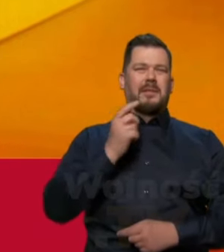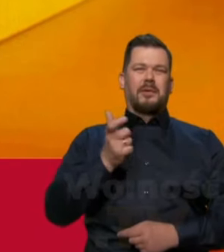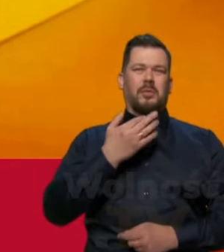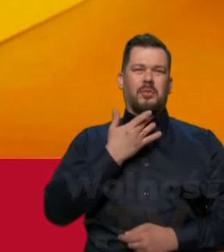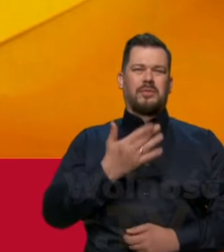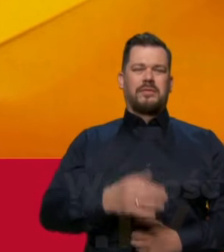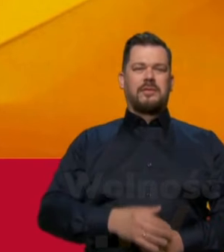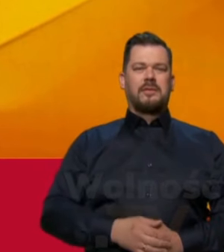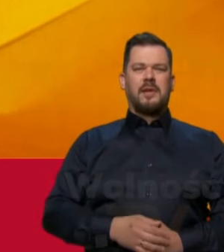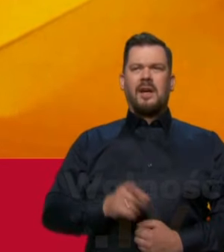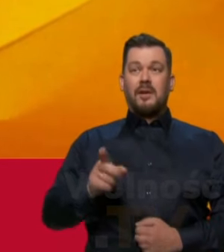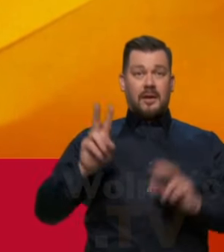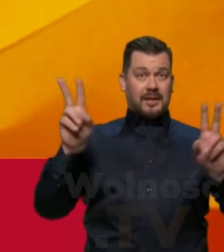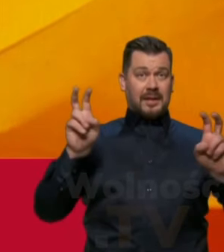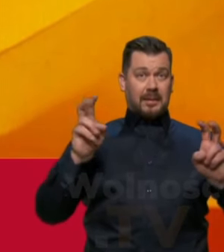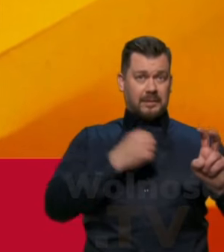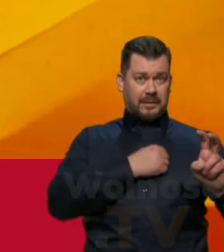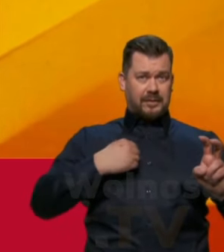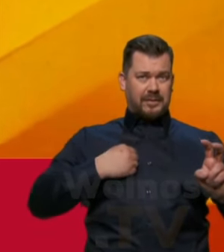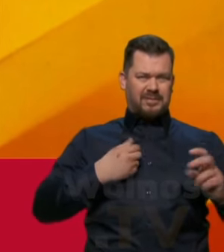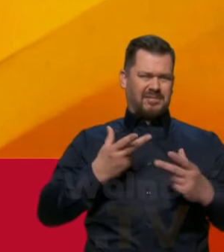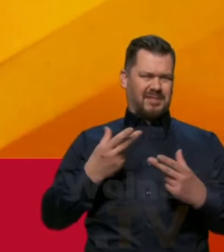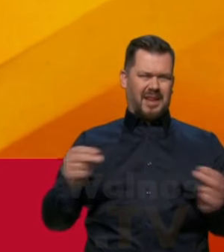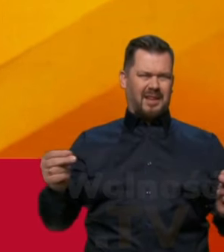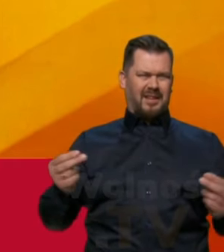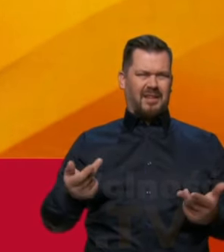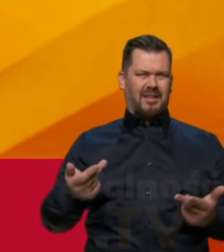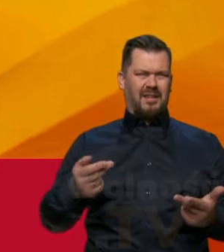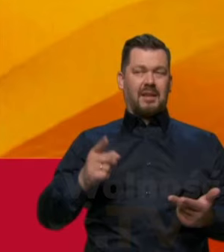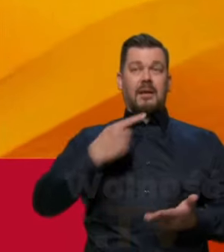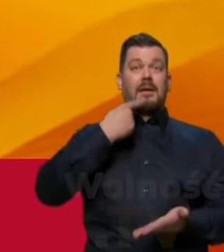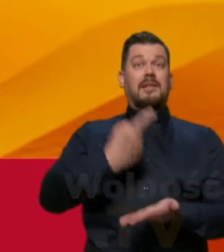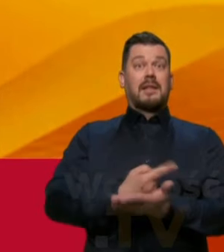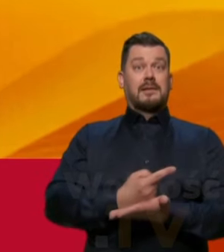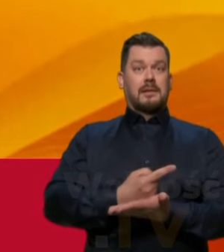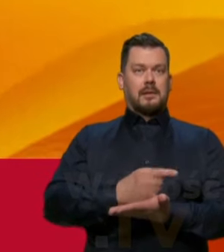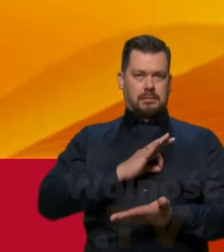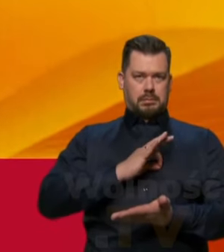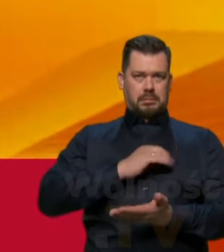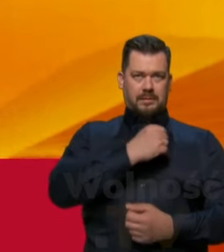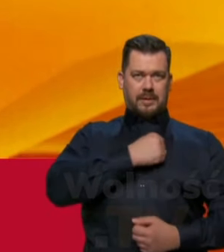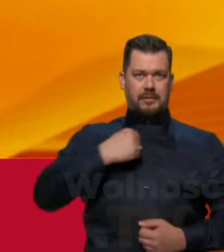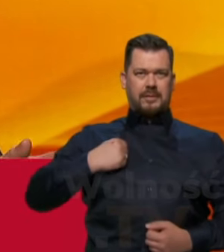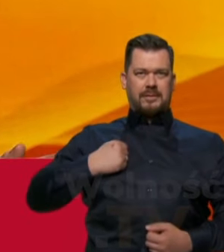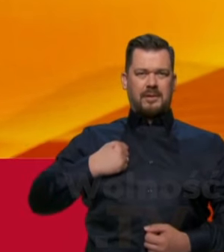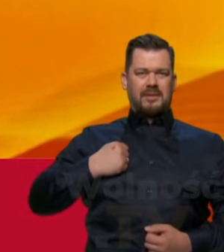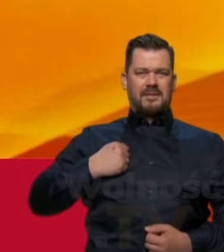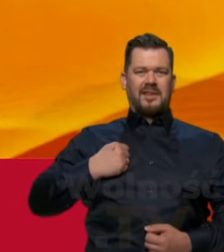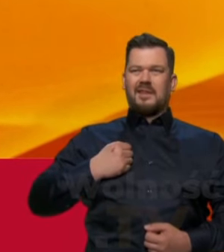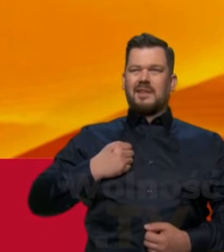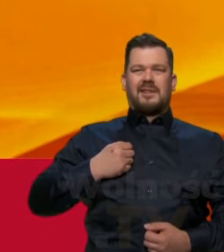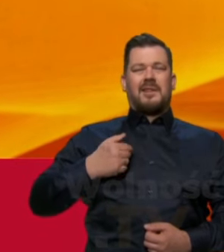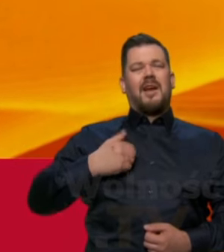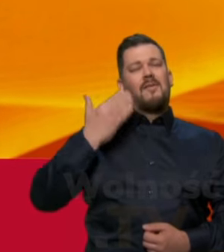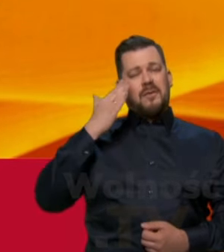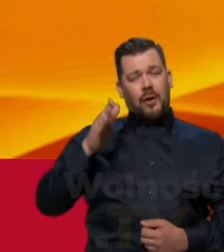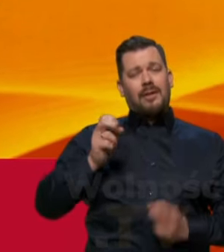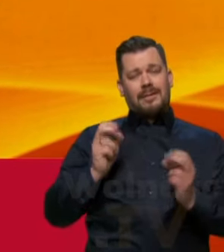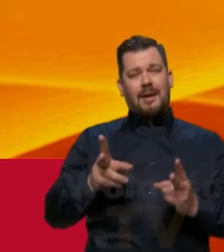Ale to w ogóle nie jest temat Warszawy. Ta decyzja zapadnie przecież nie w Warszawie. Ja jestem za tym, żeby będzie zostało w Warszawie,